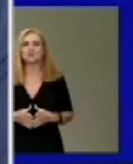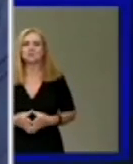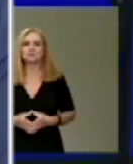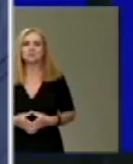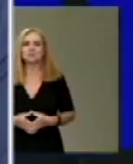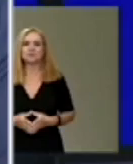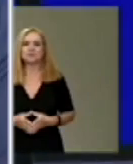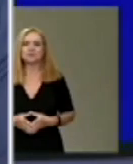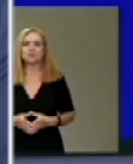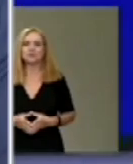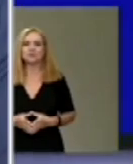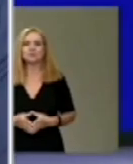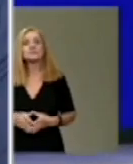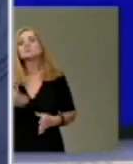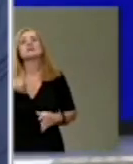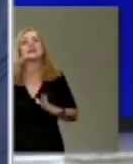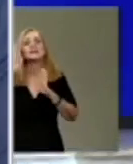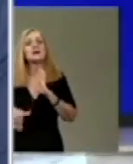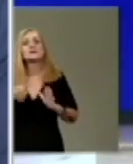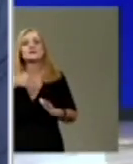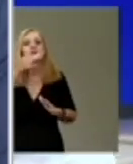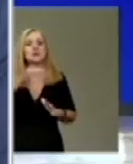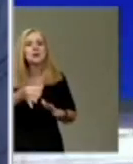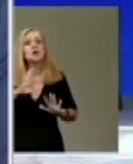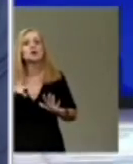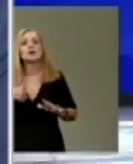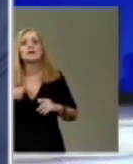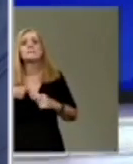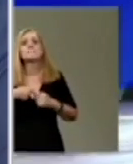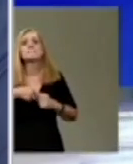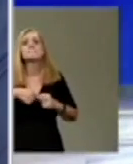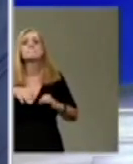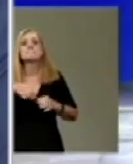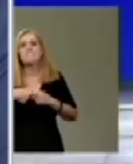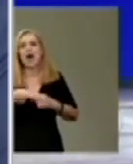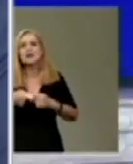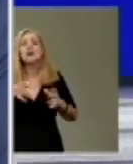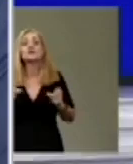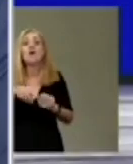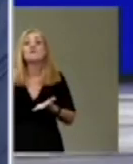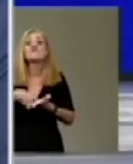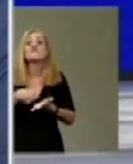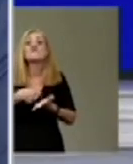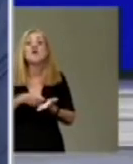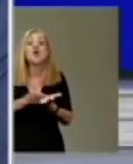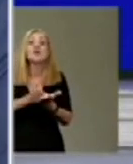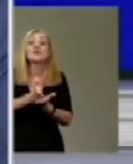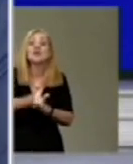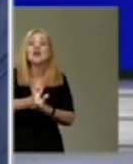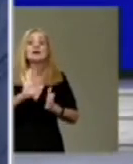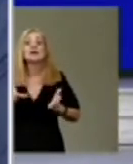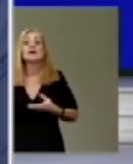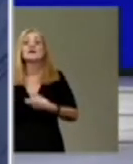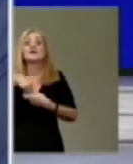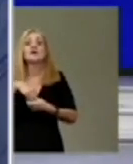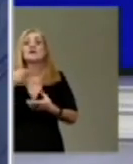ε να θυμίσω σε όλους ότι ήδη και τώρα που είναι λίγο κατάτι λιγότερος ο μισθός στο δημόσιο στον